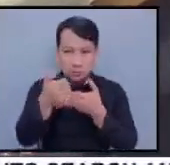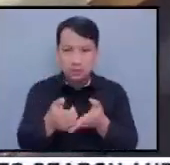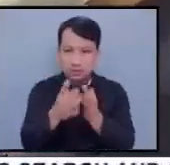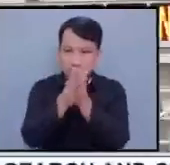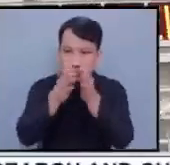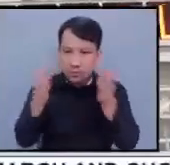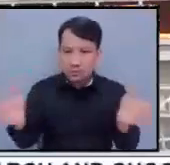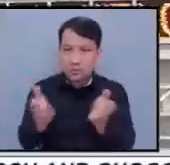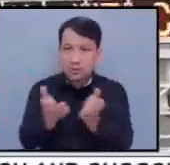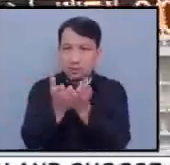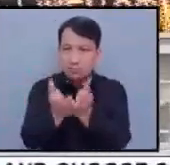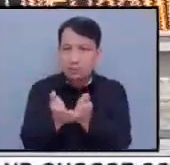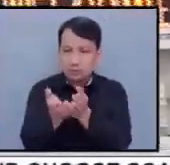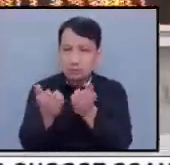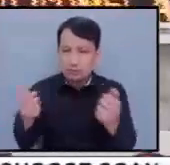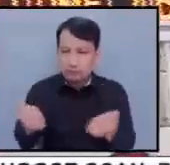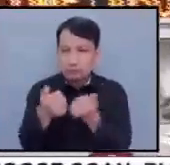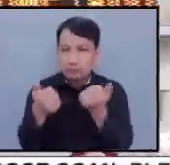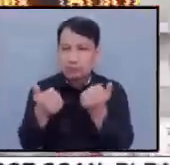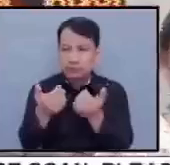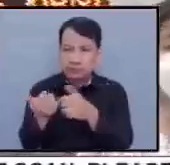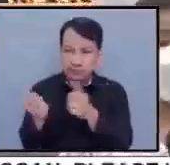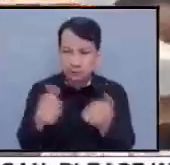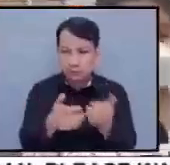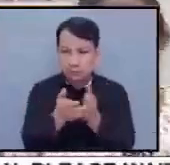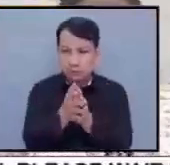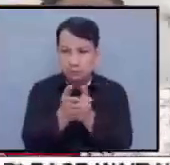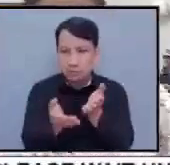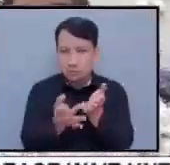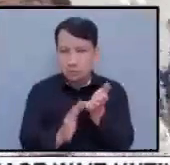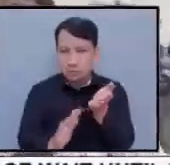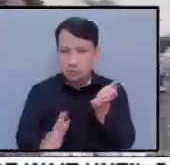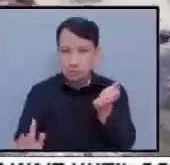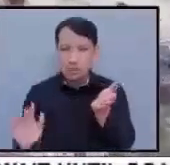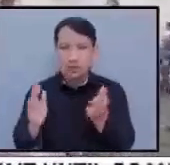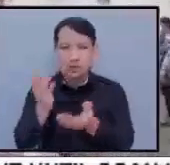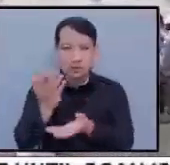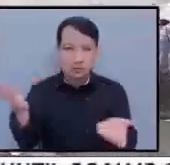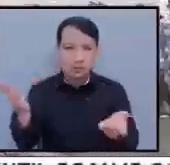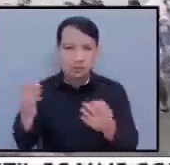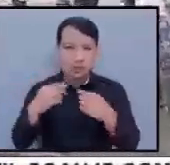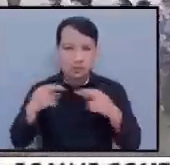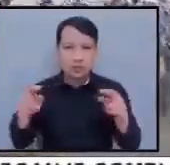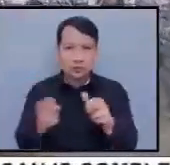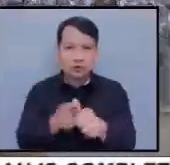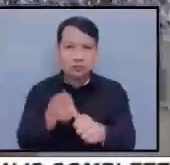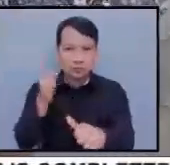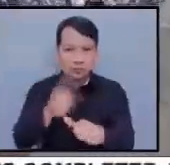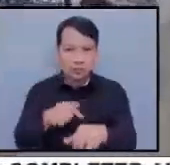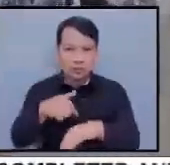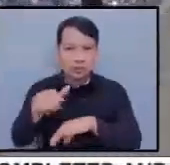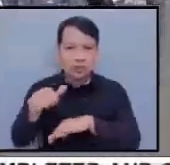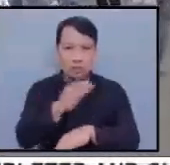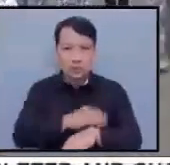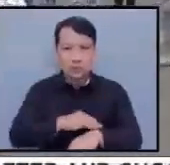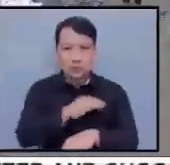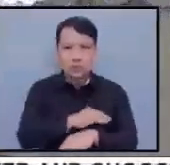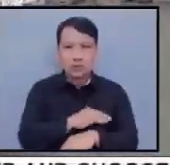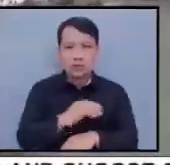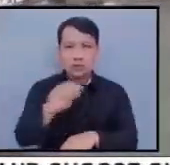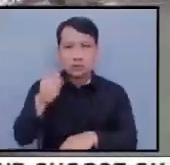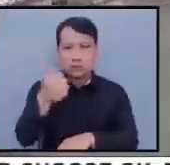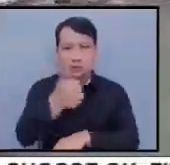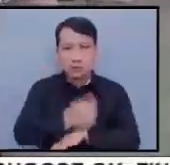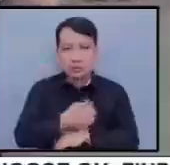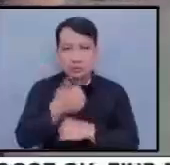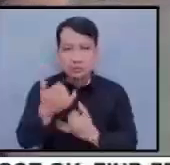spill incident. Ide-deploy na ang BRP Teresa Magbanua para sa kauna-unahang misyon nito, 10 araw matapos ang